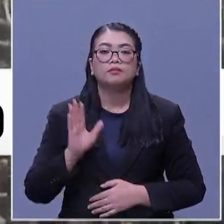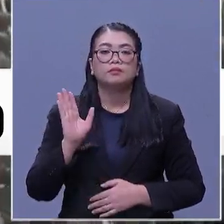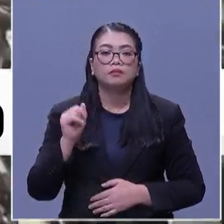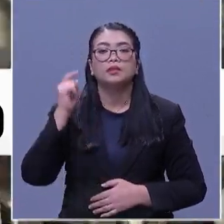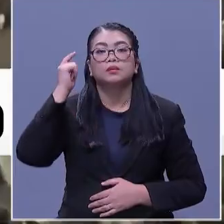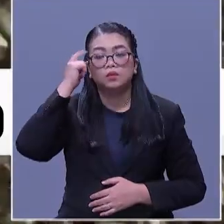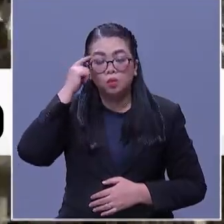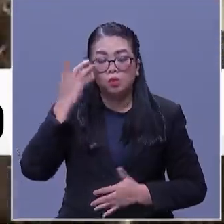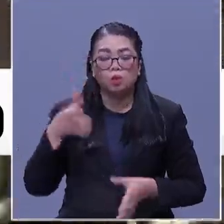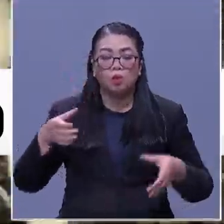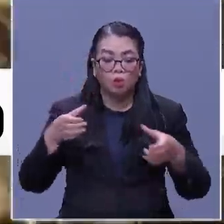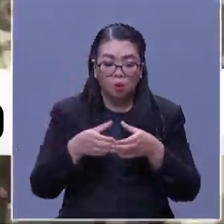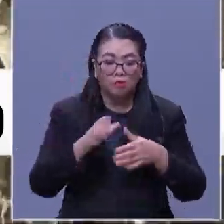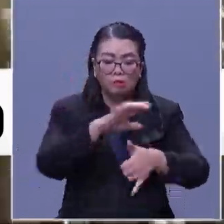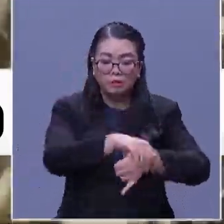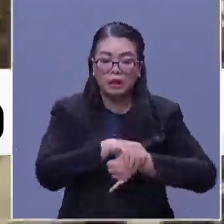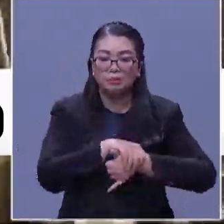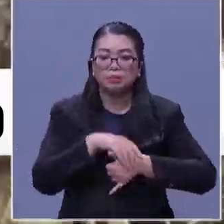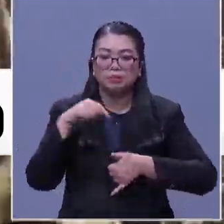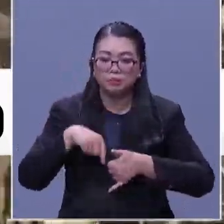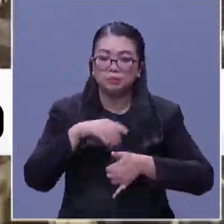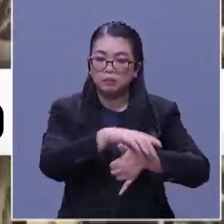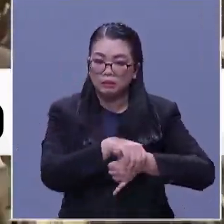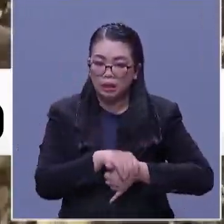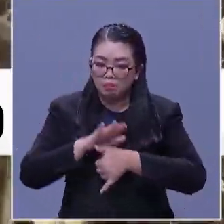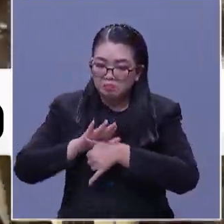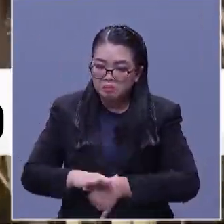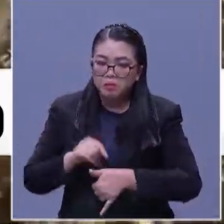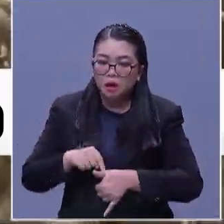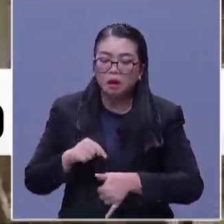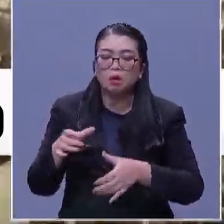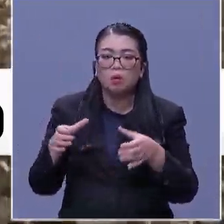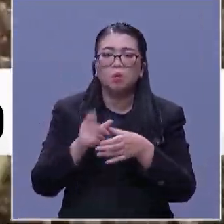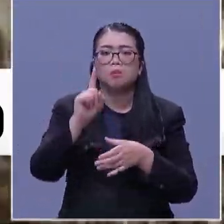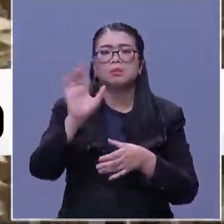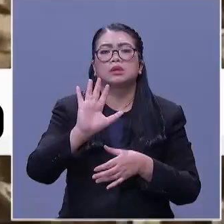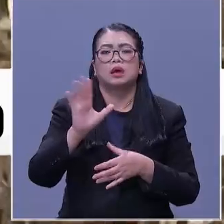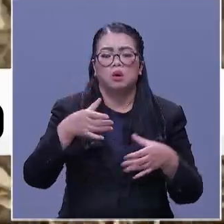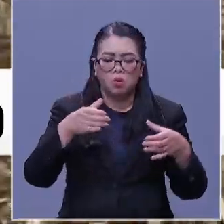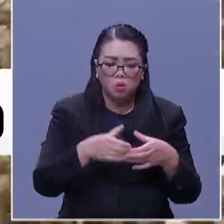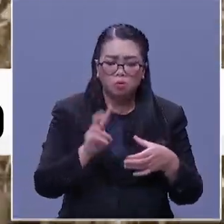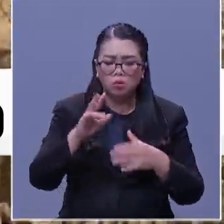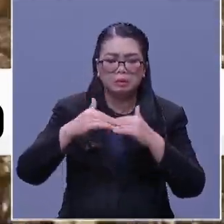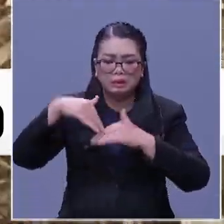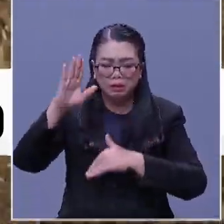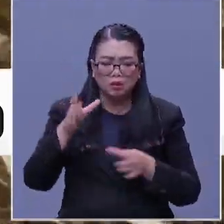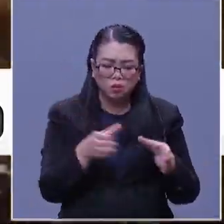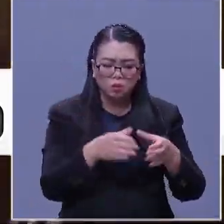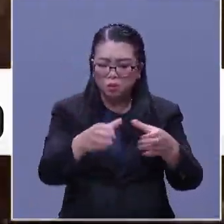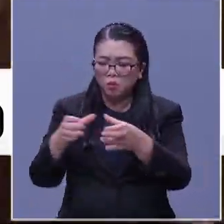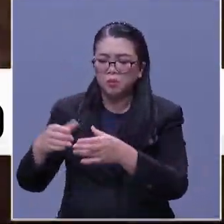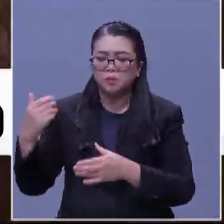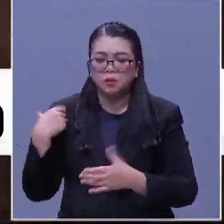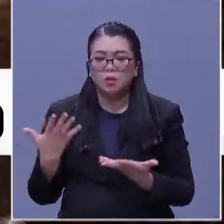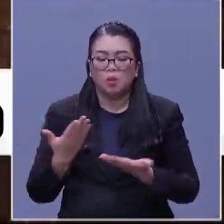นะว่ากลุ่มฮามาสที่จับคนไทยไปเป็นเชลยศึกเนี่ยไม่ได้มีกลุ่มเดียวมีมากกว่า 2กลุ่มคุณจรท่านผู้ชมค่ะการเจรจาก็จะ